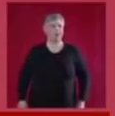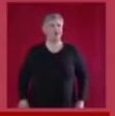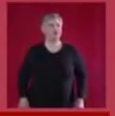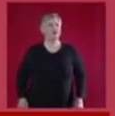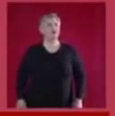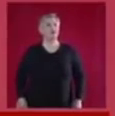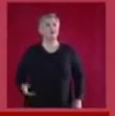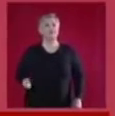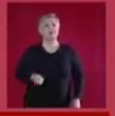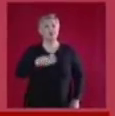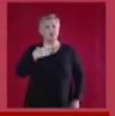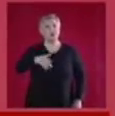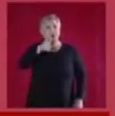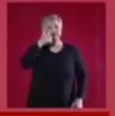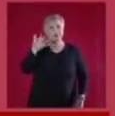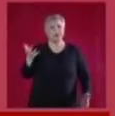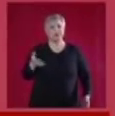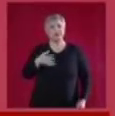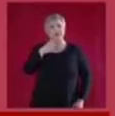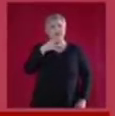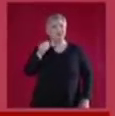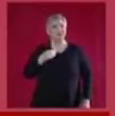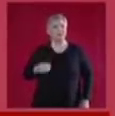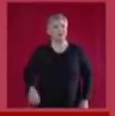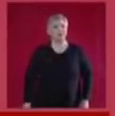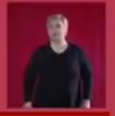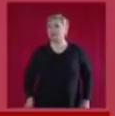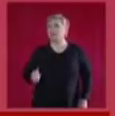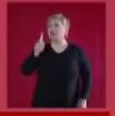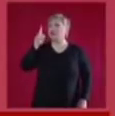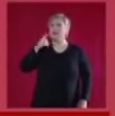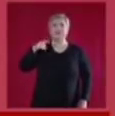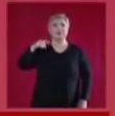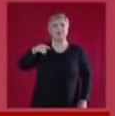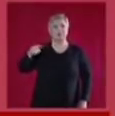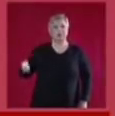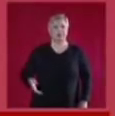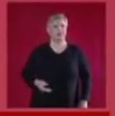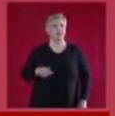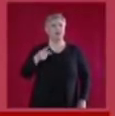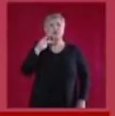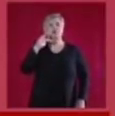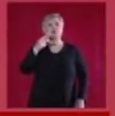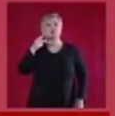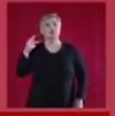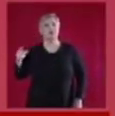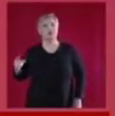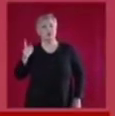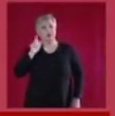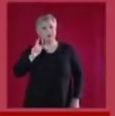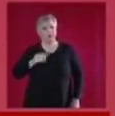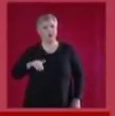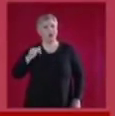περήφανος γιατί ο δημήτρης η κωνσταντίνα και ο στέλιος έκαναν πράξη αυτό που προσπαθούμε